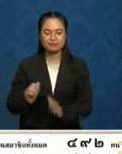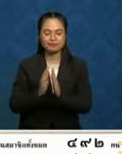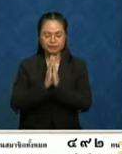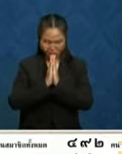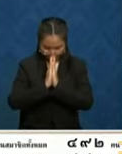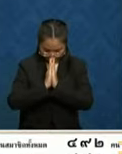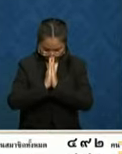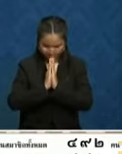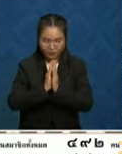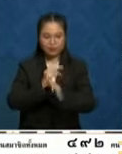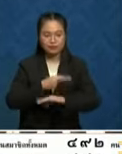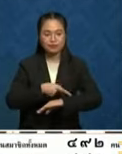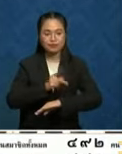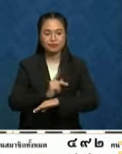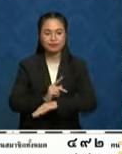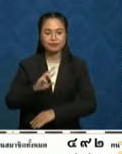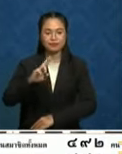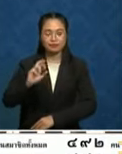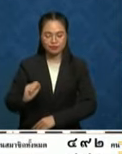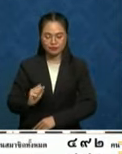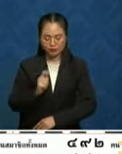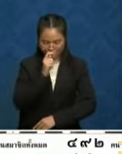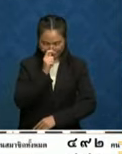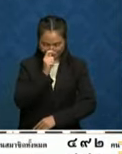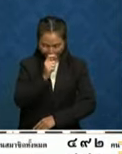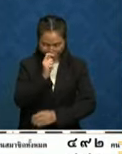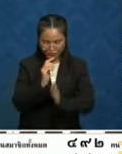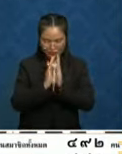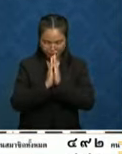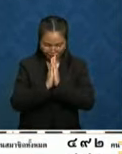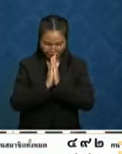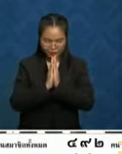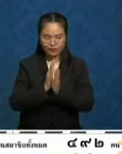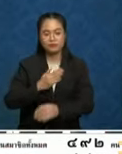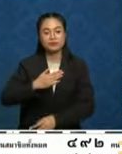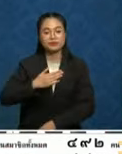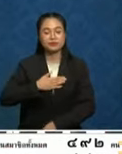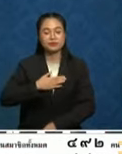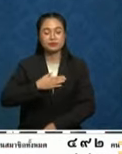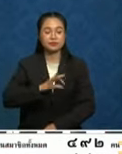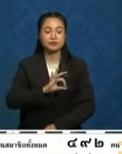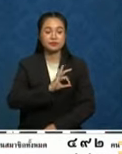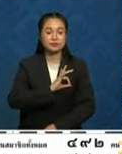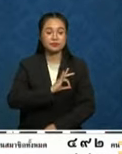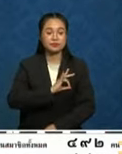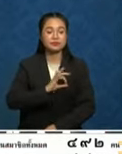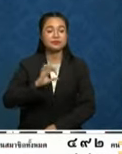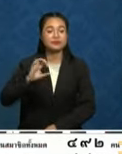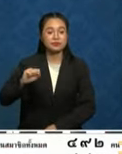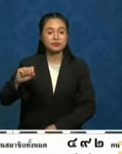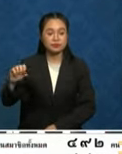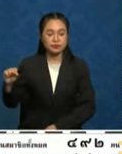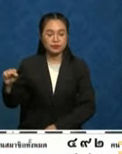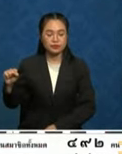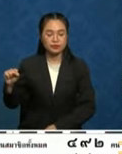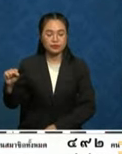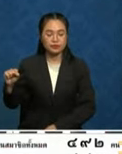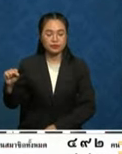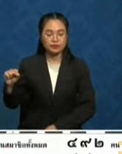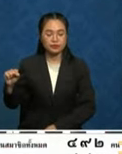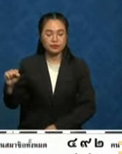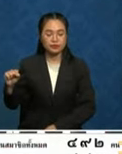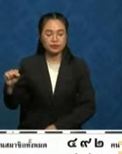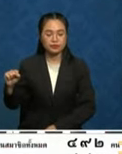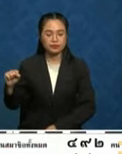เรียนท่านประธานสภาที่เคารพครับกระผมนายจิตติพรวิริยะโรจน์สมาชิกสภาผู้แดนราษฎรแบบบัญชีราย